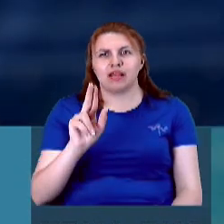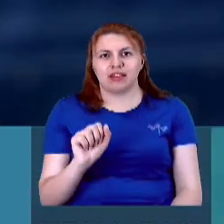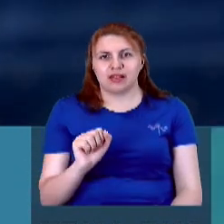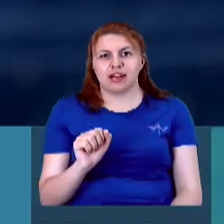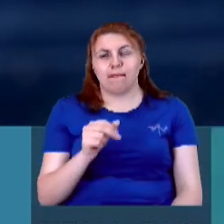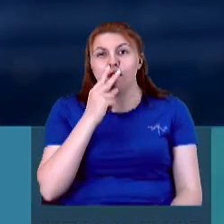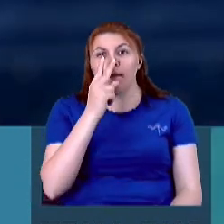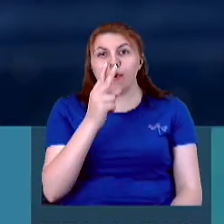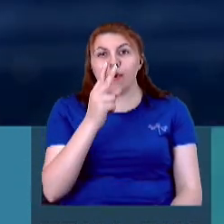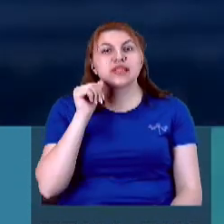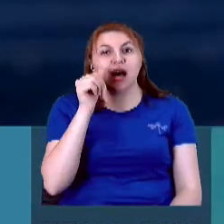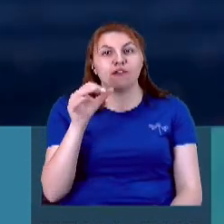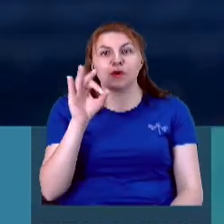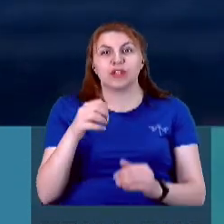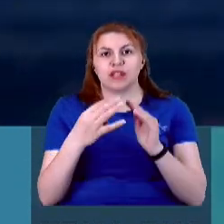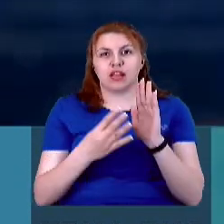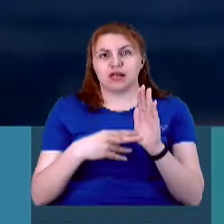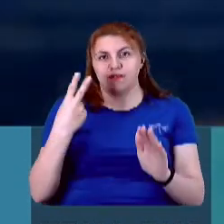Маленка. Побачимось завтра о